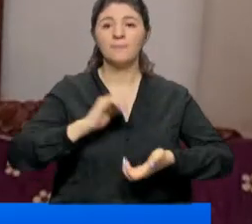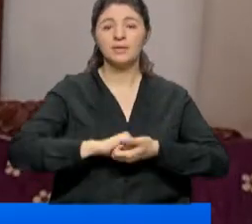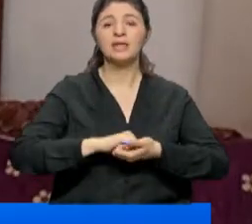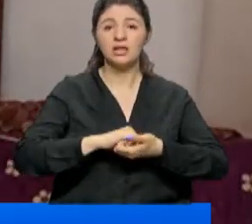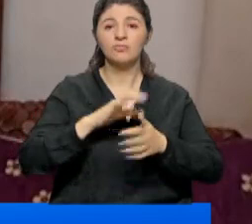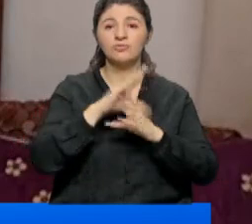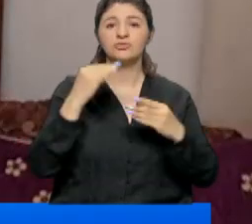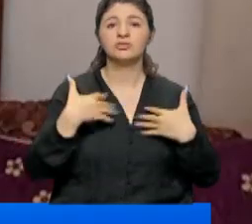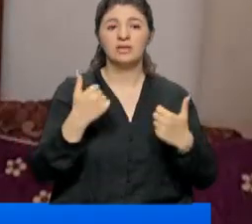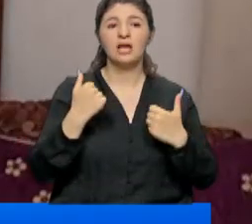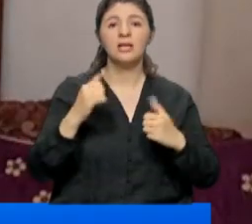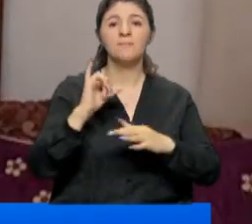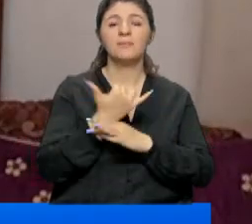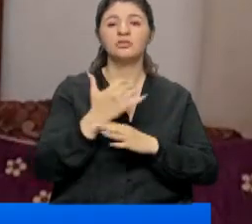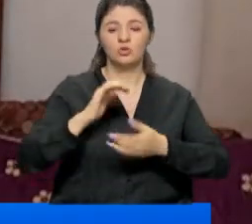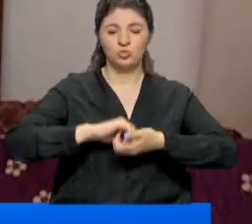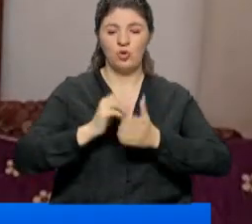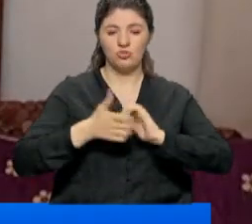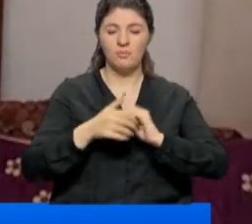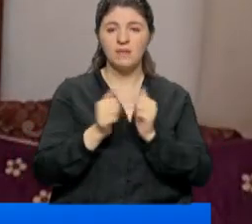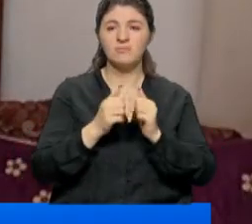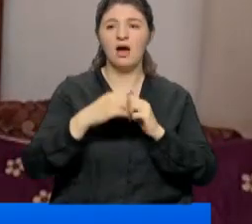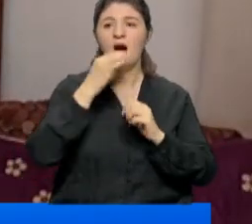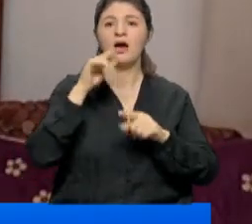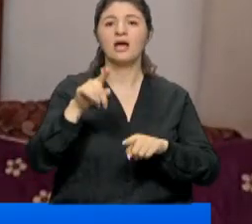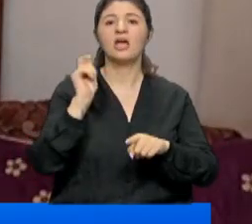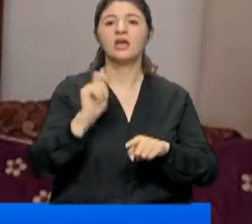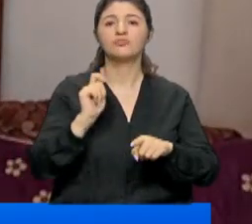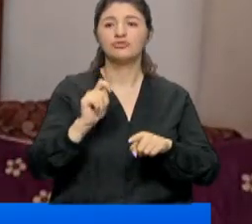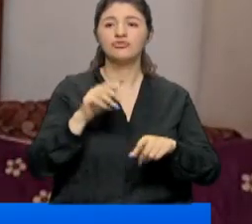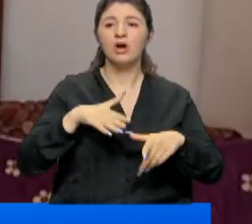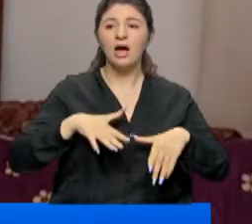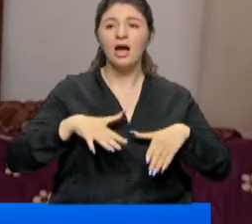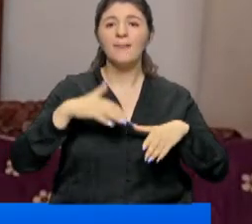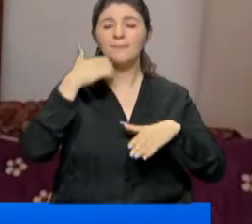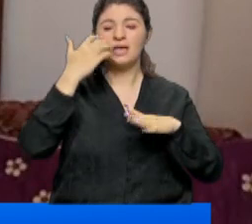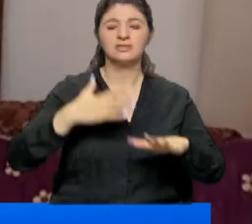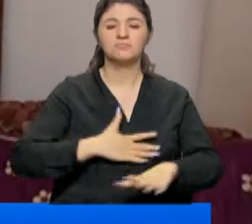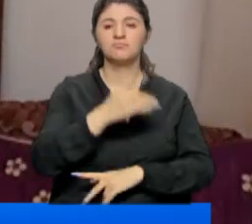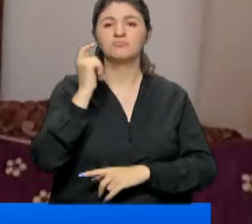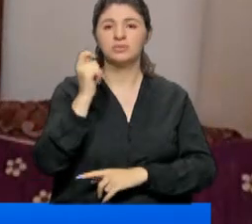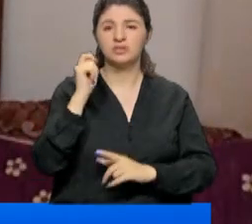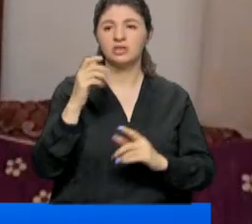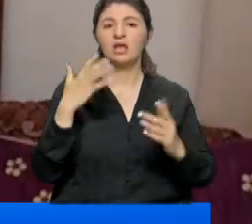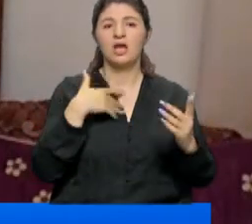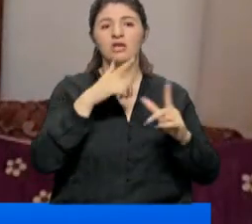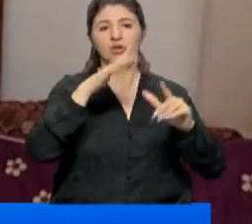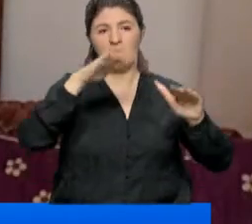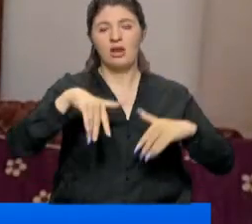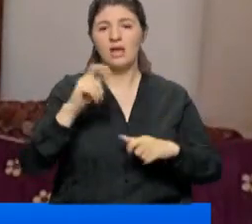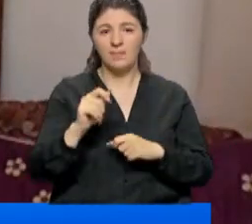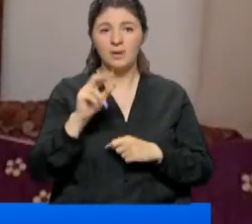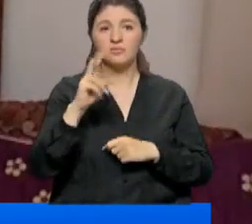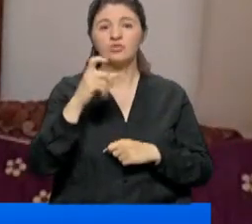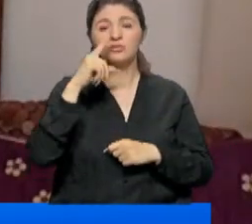tüm sağlık mesleklerine kürdleri ile beraber Ankara'da gerçekleştireceği beyaz mitinge Çağrı yapmak